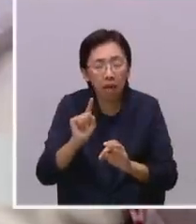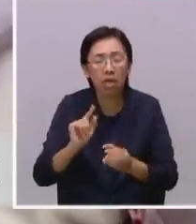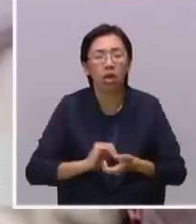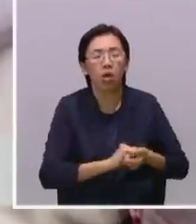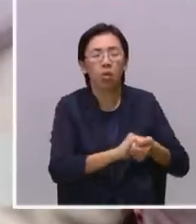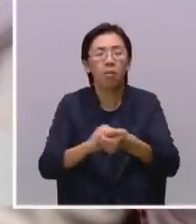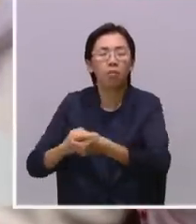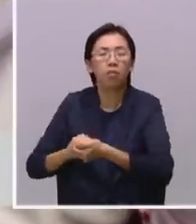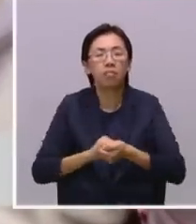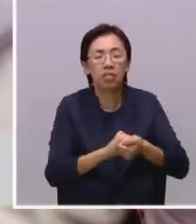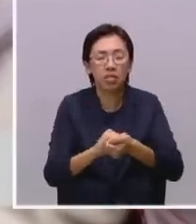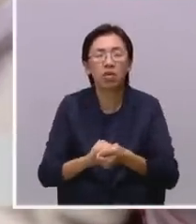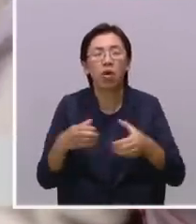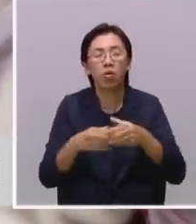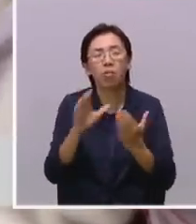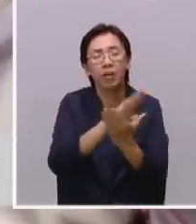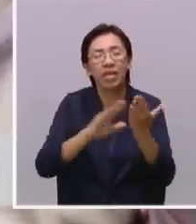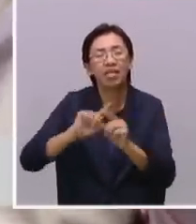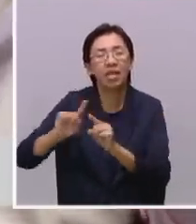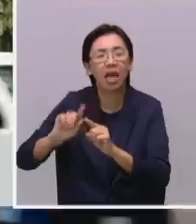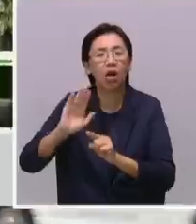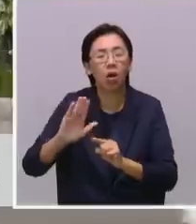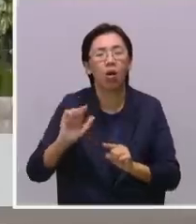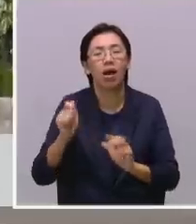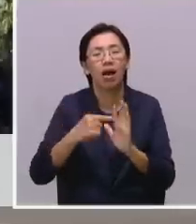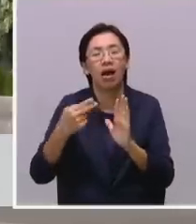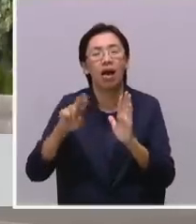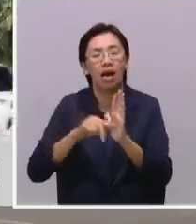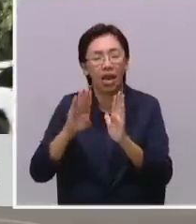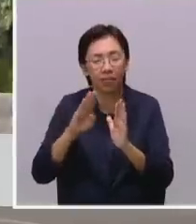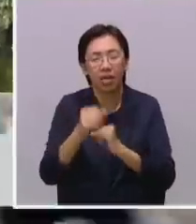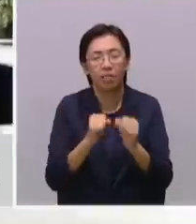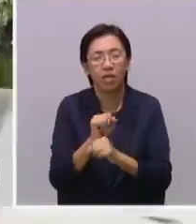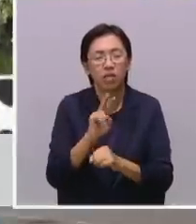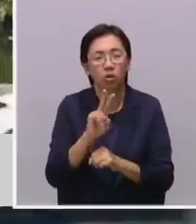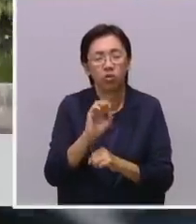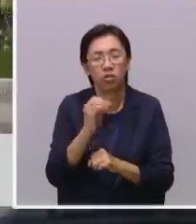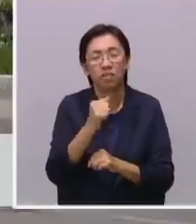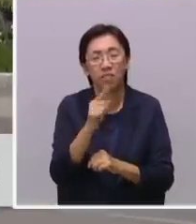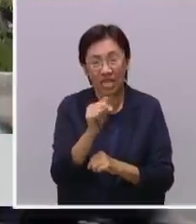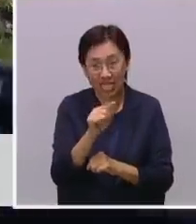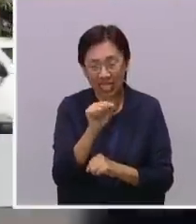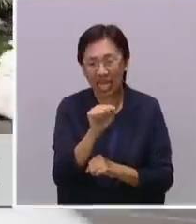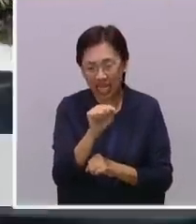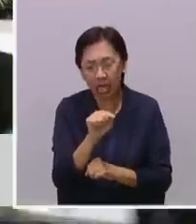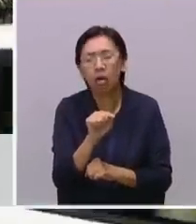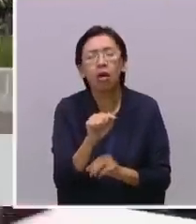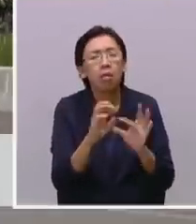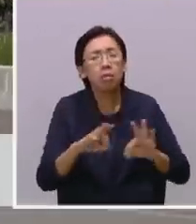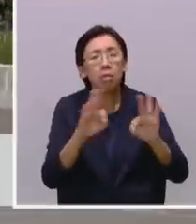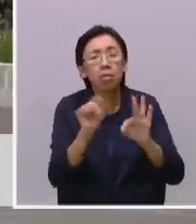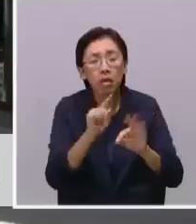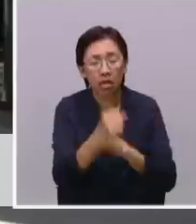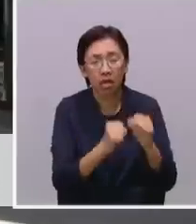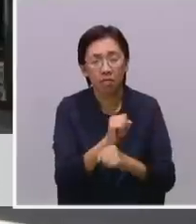สัมพันธ์ภายในโลกอาหรับนต้องตั้งแต่ปี 2011นะคะปี 2011นั้นเป็นปีที่สำคัญค่ะเพราะว่าเป็นปี